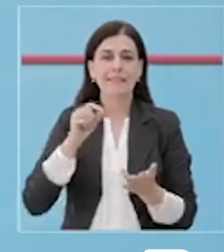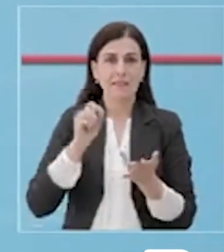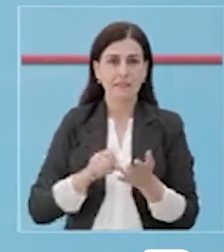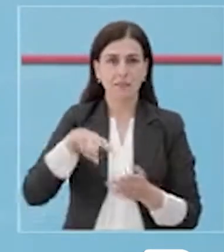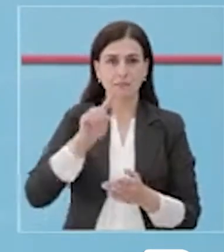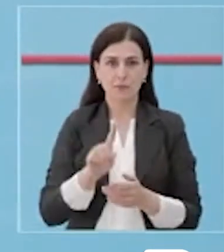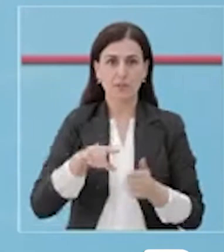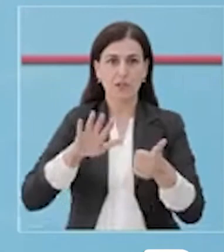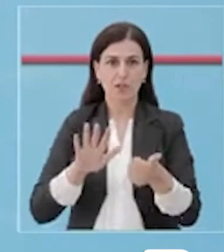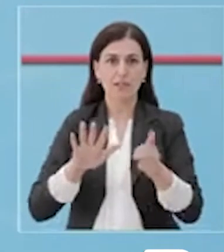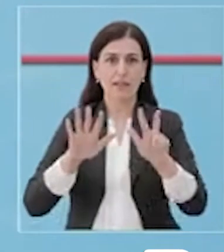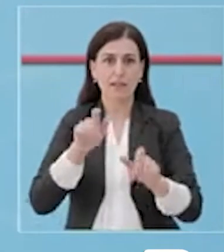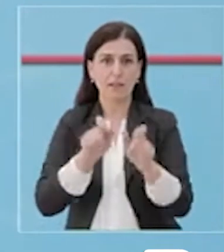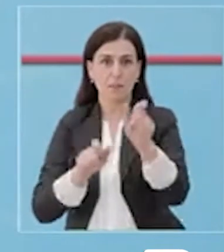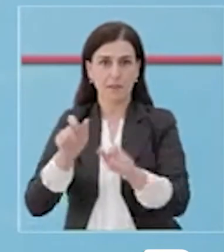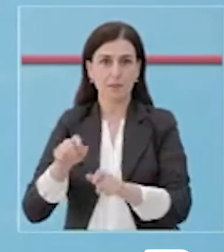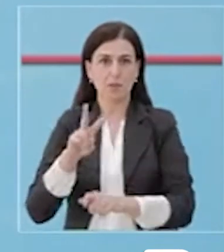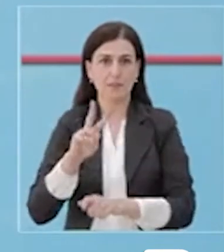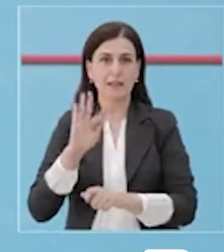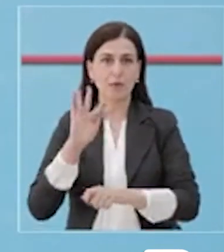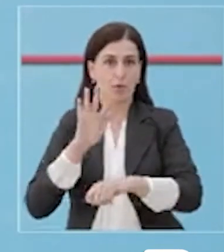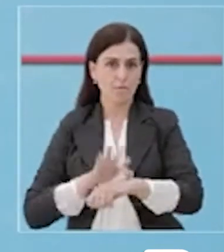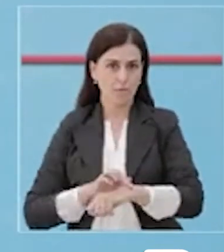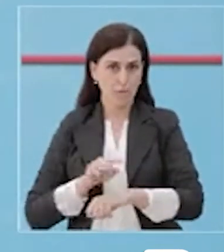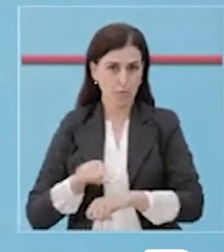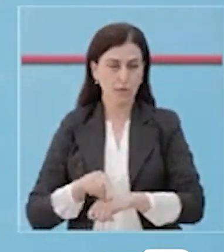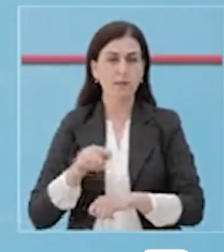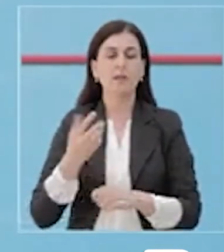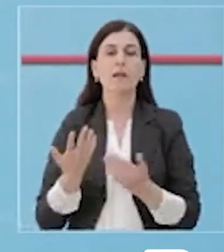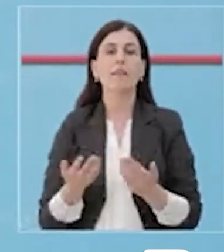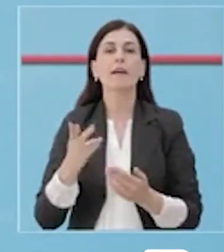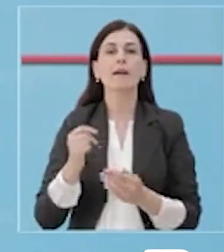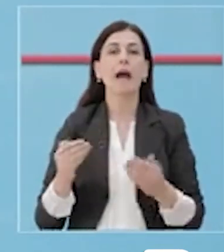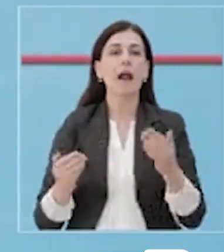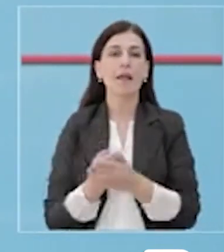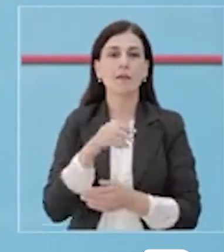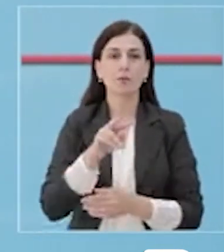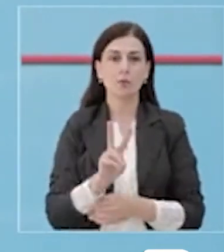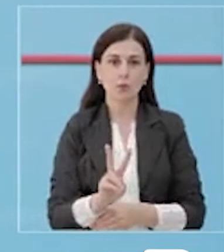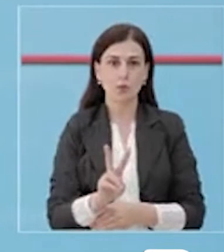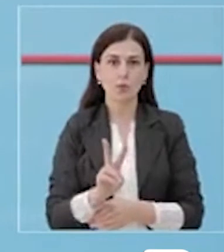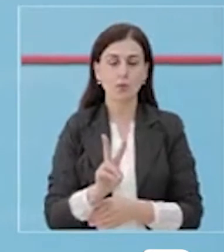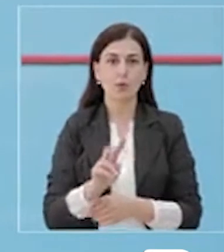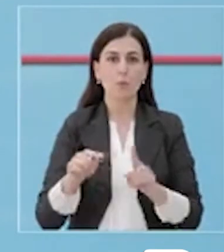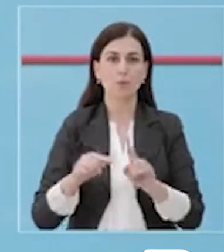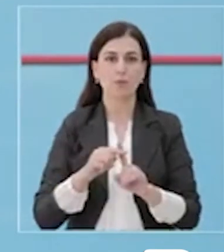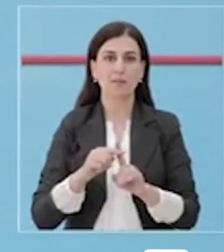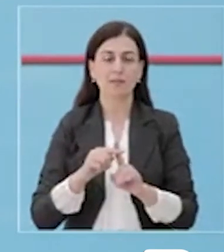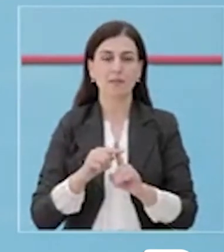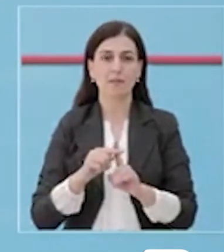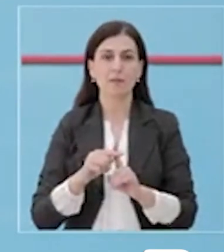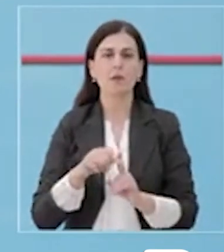Janë testuar 168 qytetarë në 24 orëshin e fundit dhe prej tyre kanë rezultuar pozitiv vetëm 2